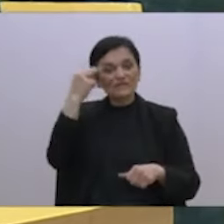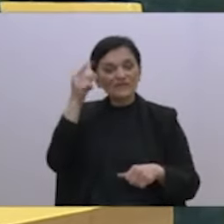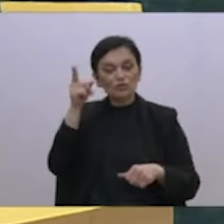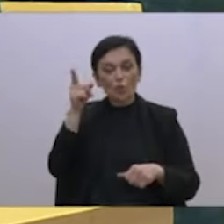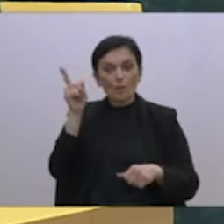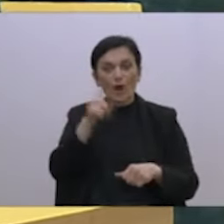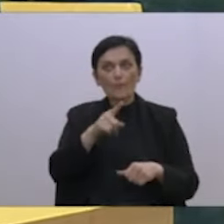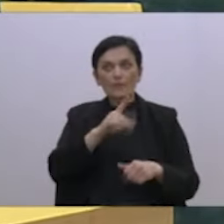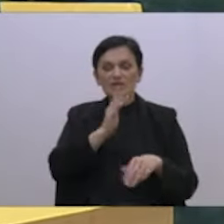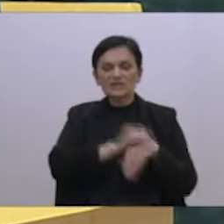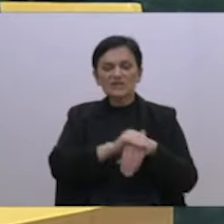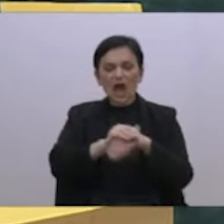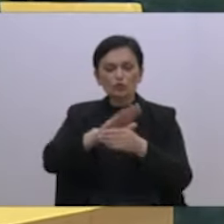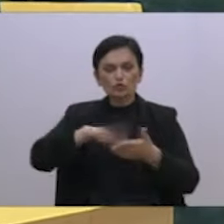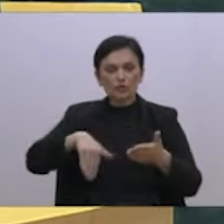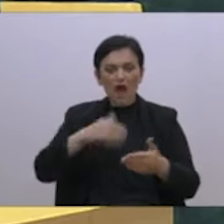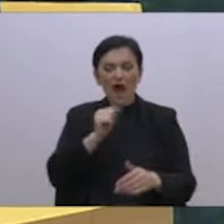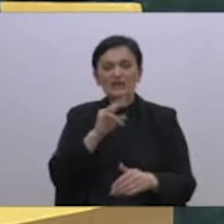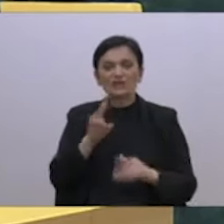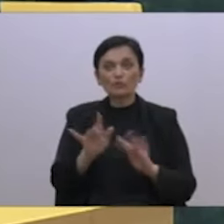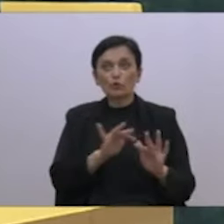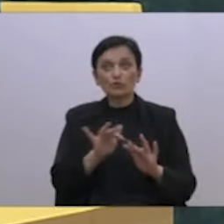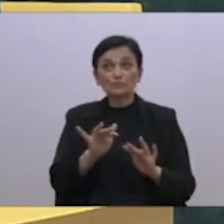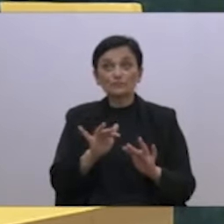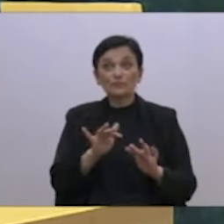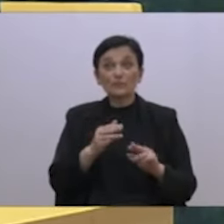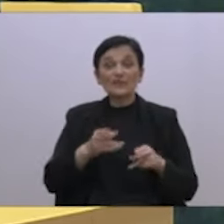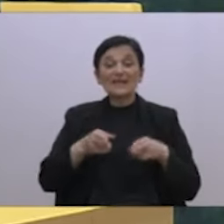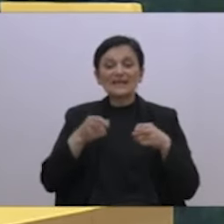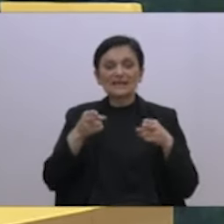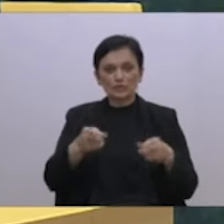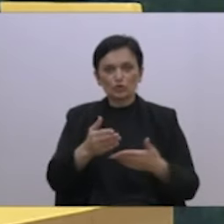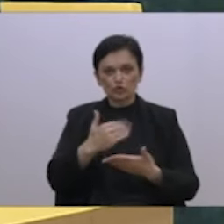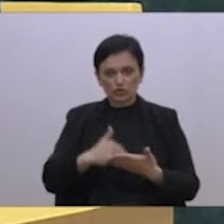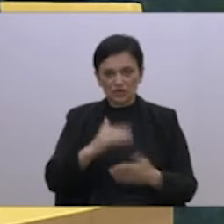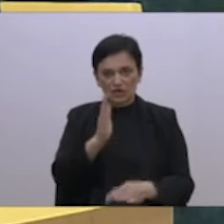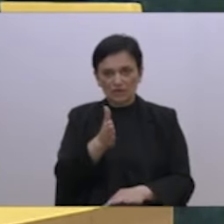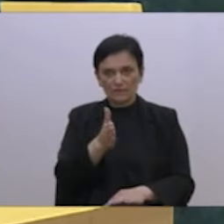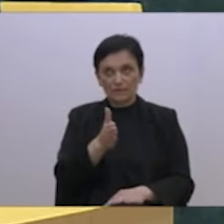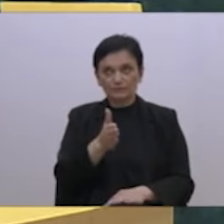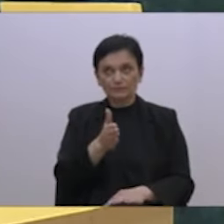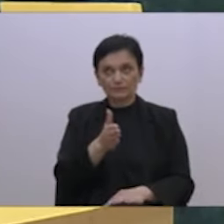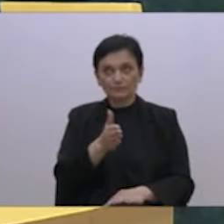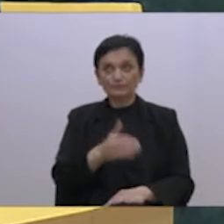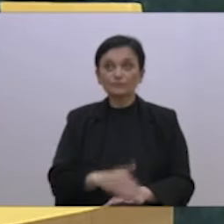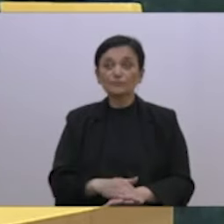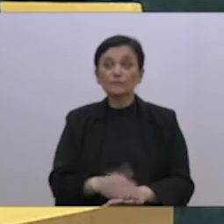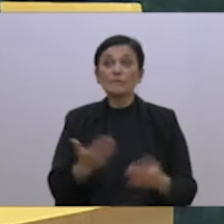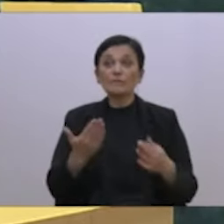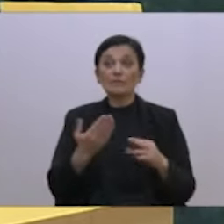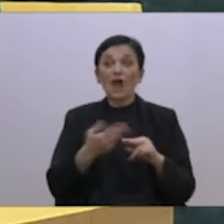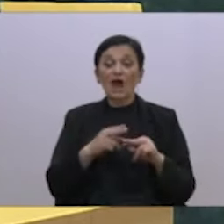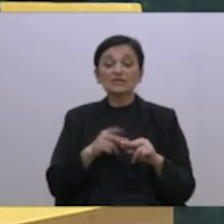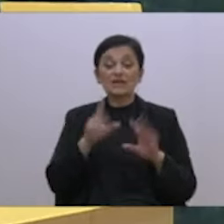წამოსული აბსოლუტურად დაუსაბუთებელი აქტივების მოძრაობას კრიმინალური შედეგები მოყვება. ასე რომ